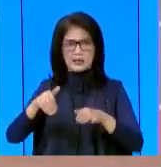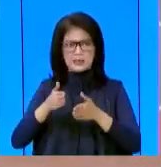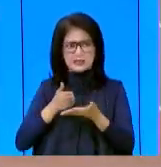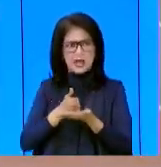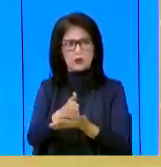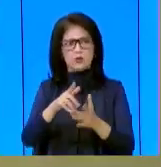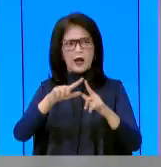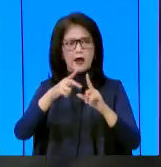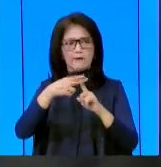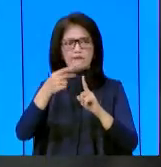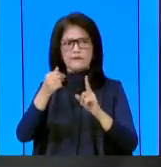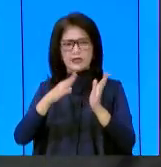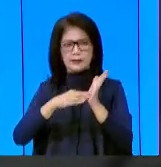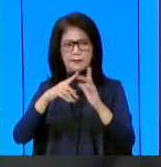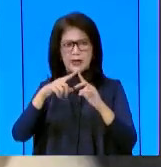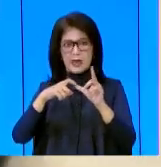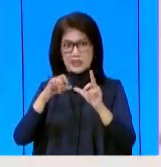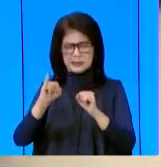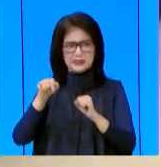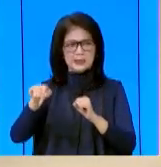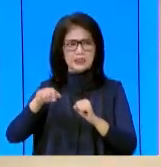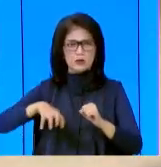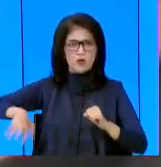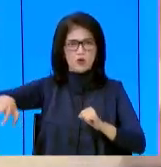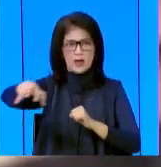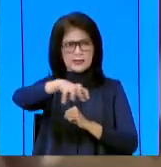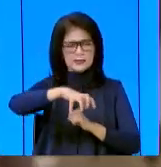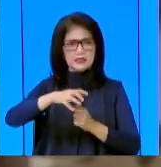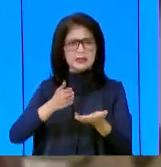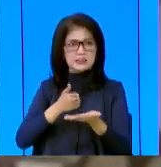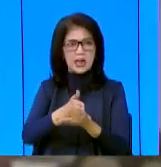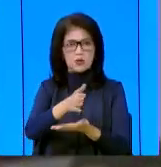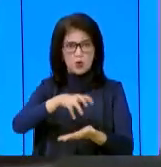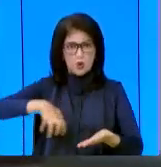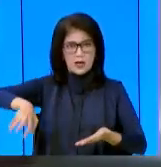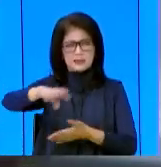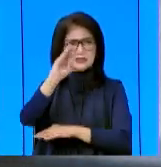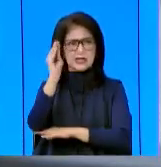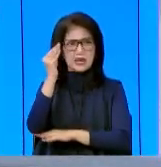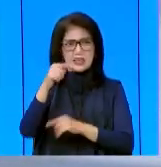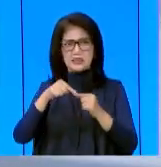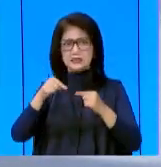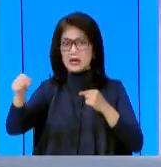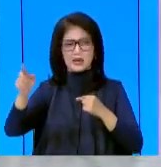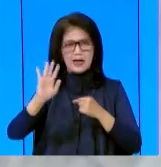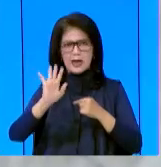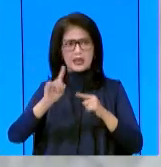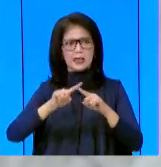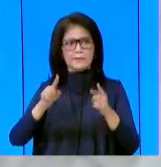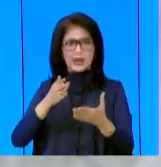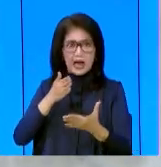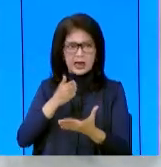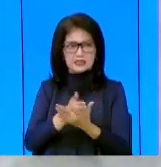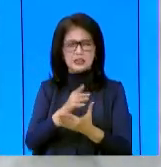dan zonasi. Berbeda dengan wilayah lain, jalur zonasi di Jakarta tidak berbasis pengukuran jarak, melainkan kemudahan akses